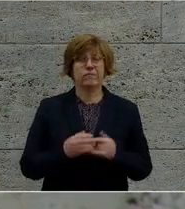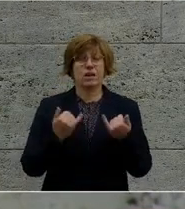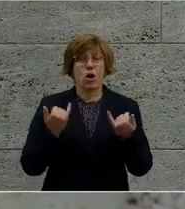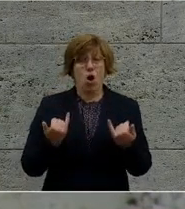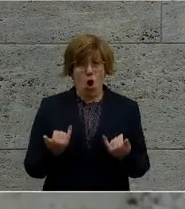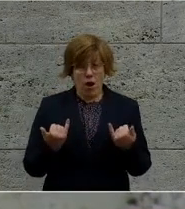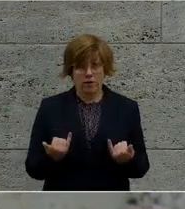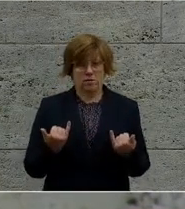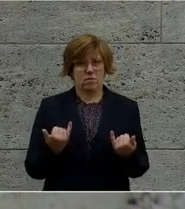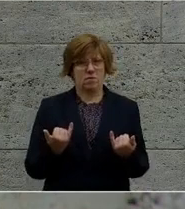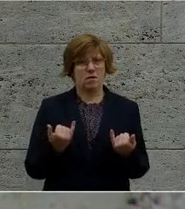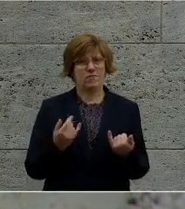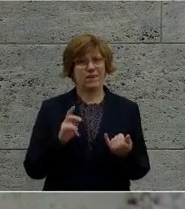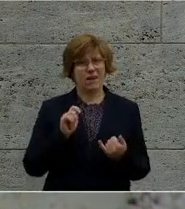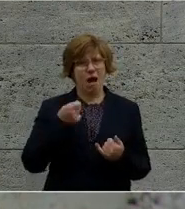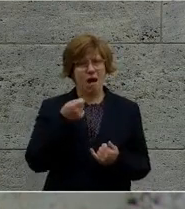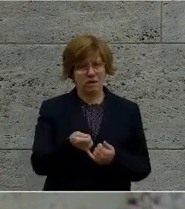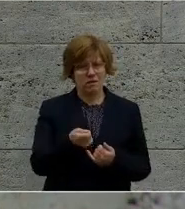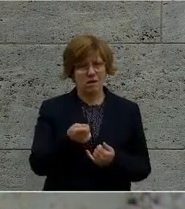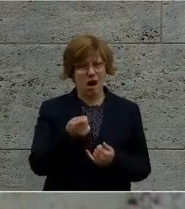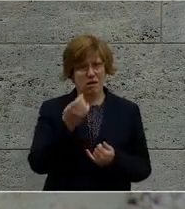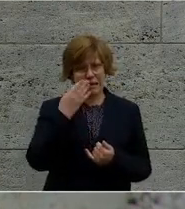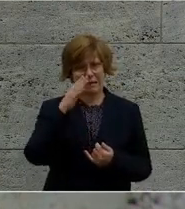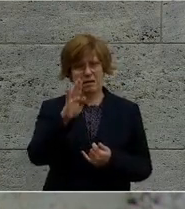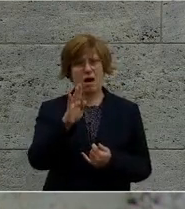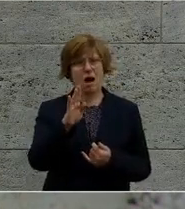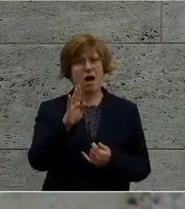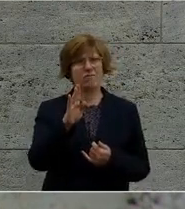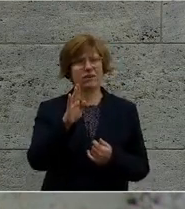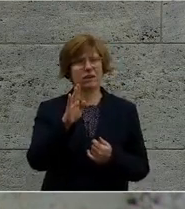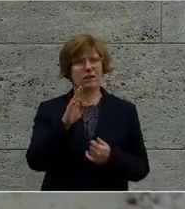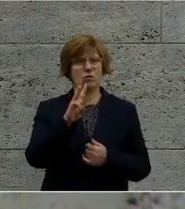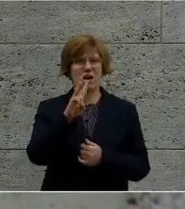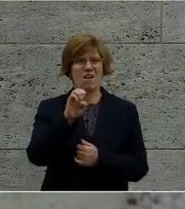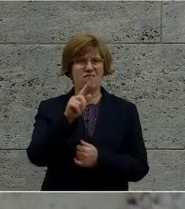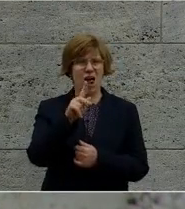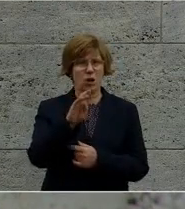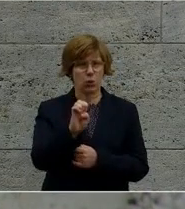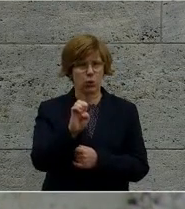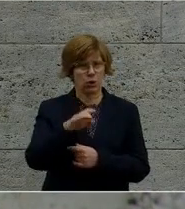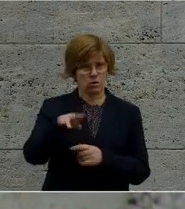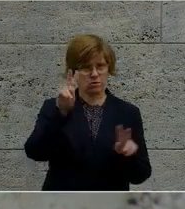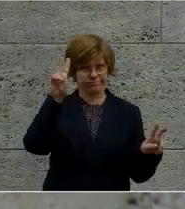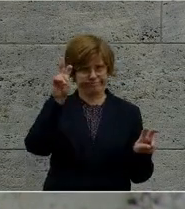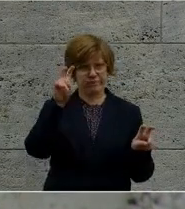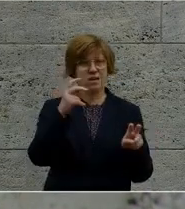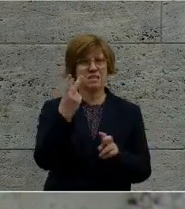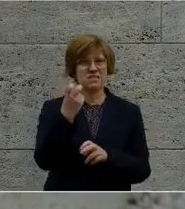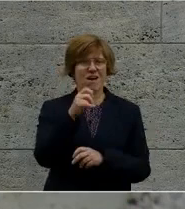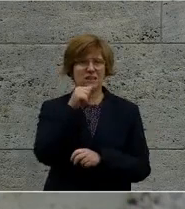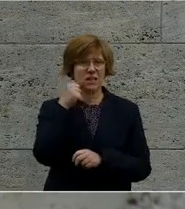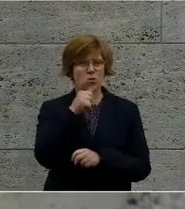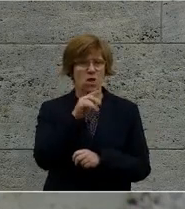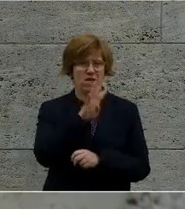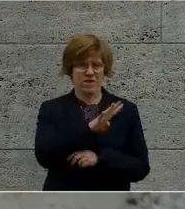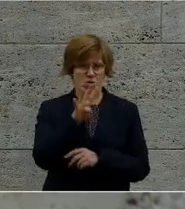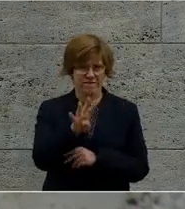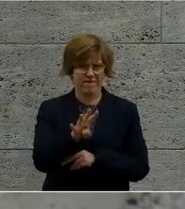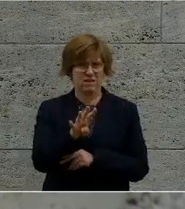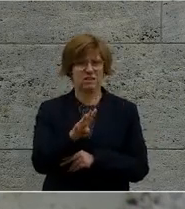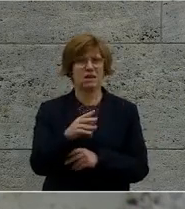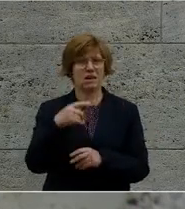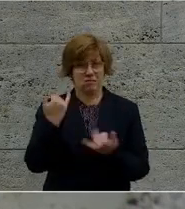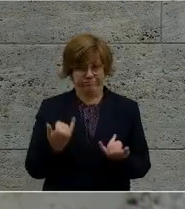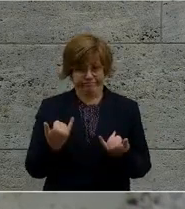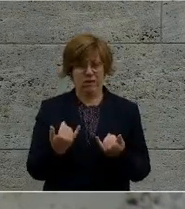Heute jährt sich das Attentat auf Adolf Hitler und die Operation Walküre vom 20. Juli 1944